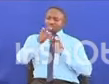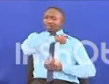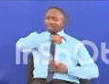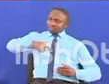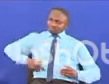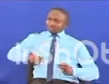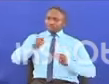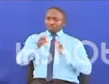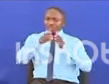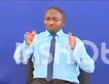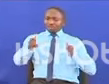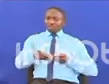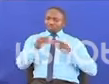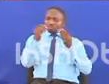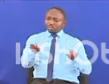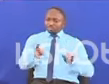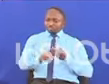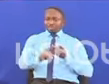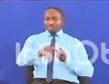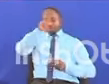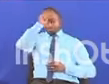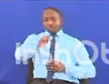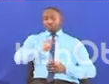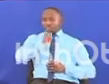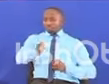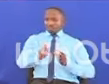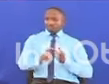Rais kwenye nafasi walizonazo. Mheshimiwa Spika,